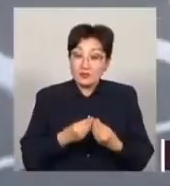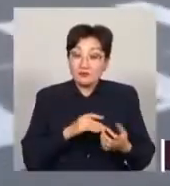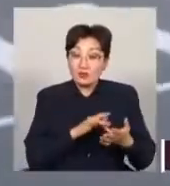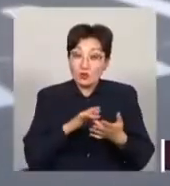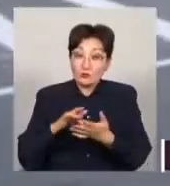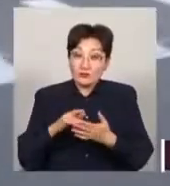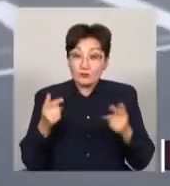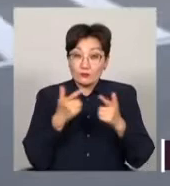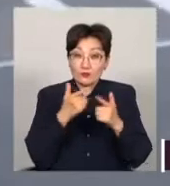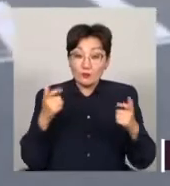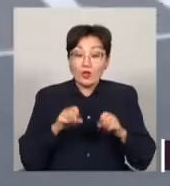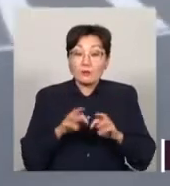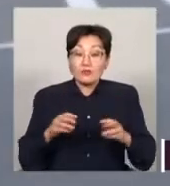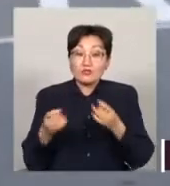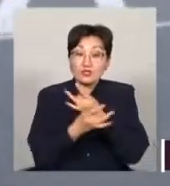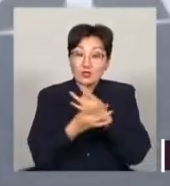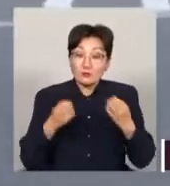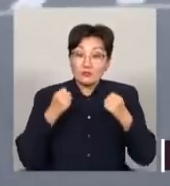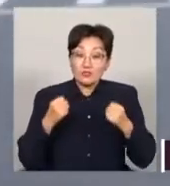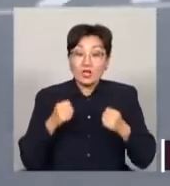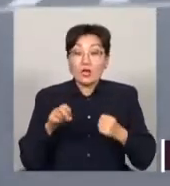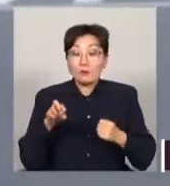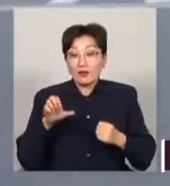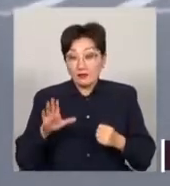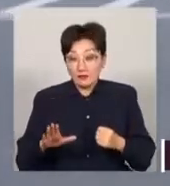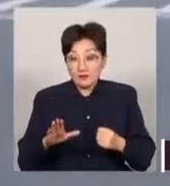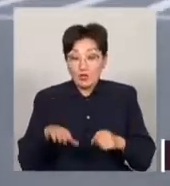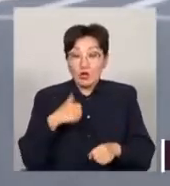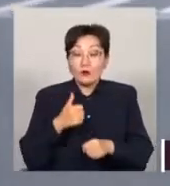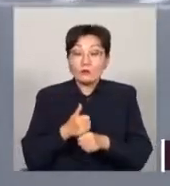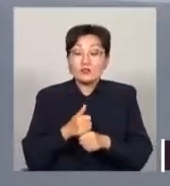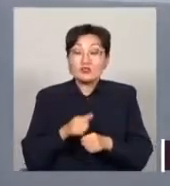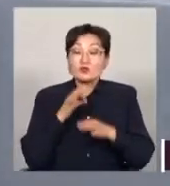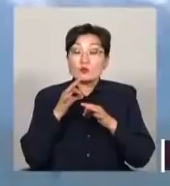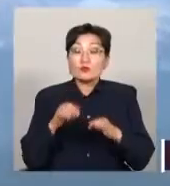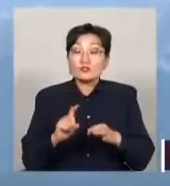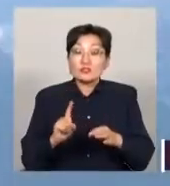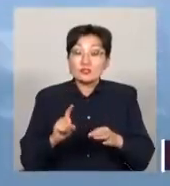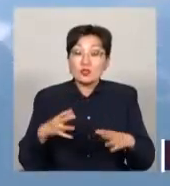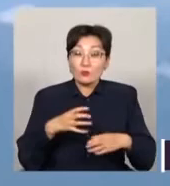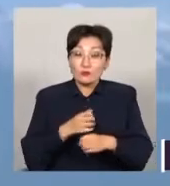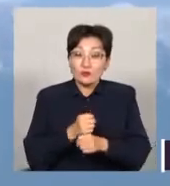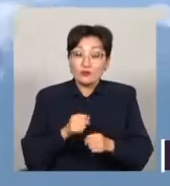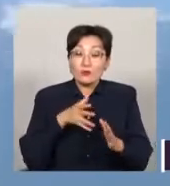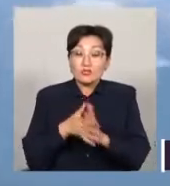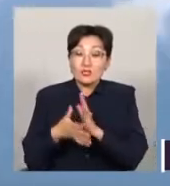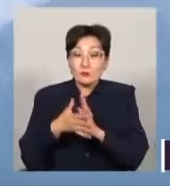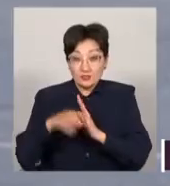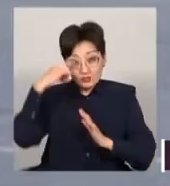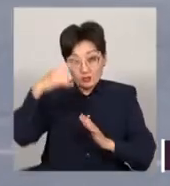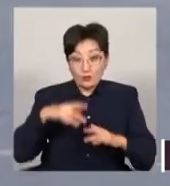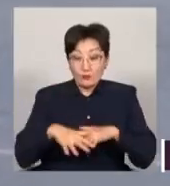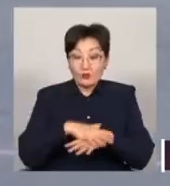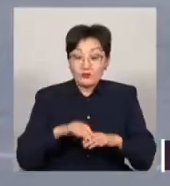об этом сообщил министр культуры и спорта даурен абаев глава ведомства отметил что для сокращения расходов казахстанцев на